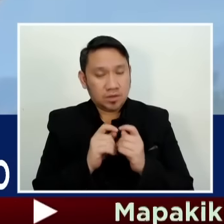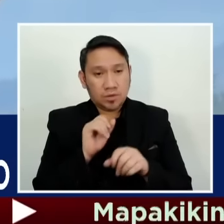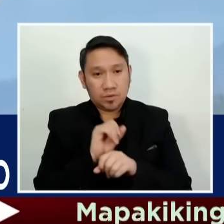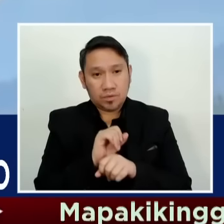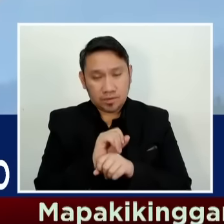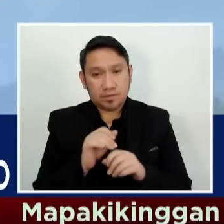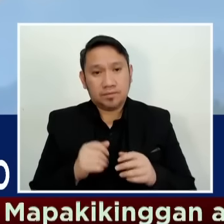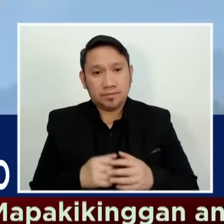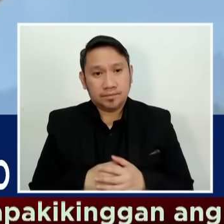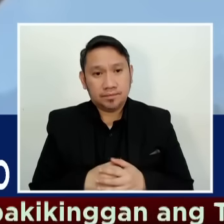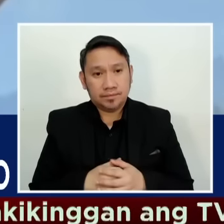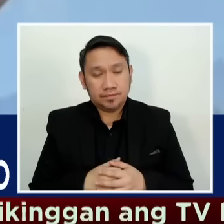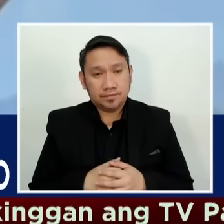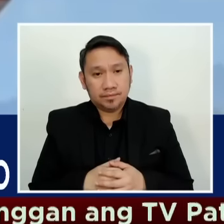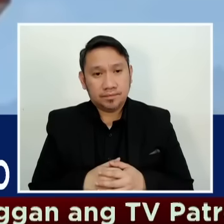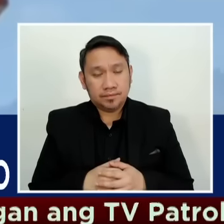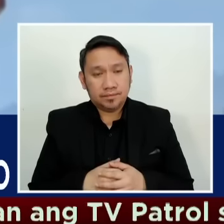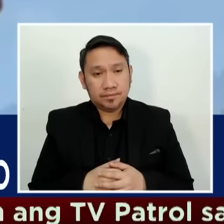determination.